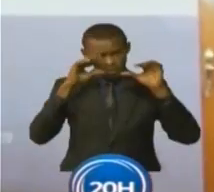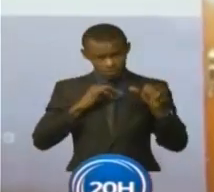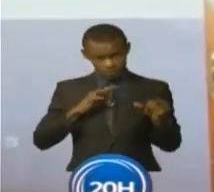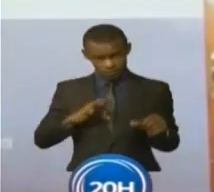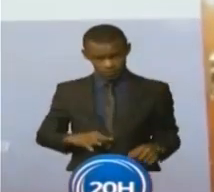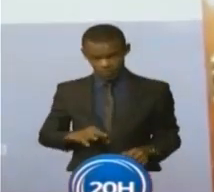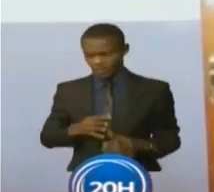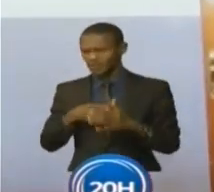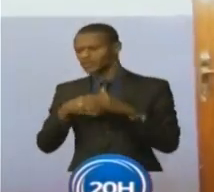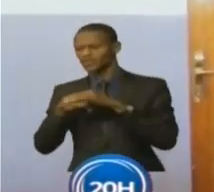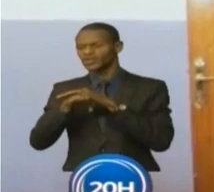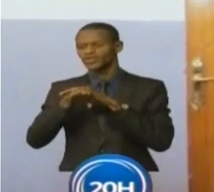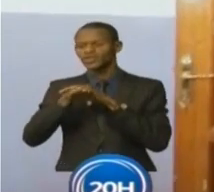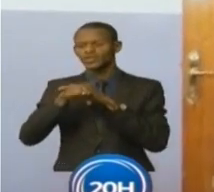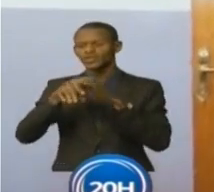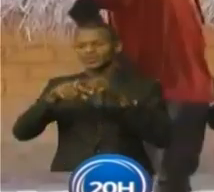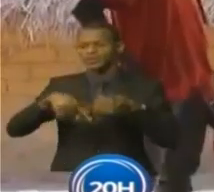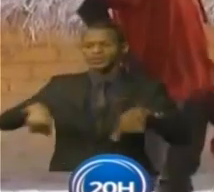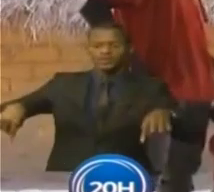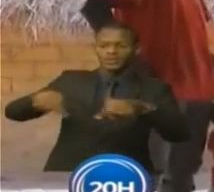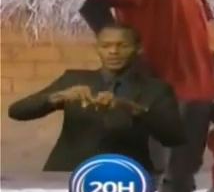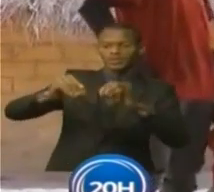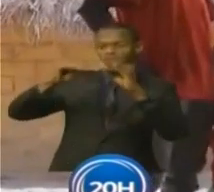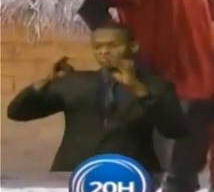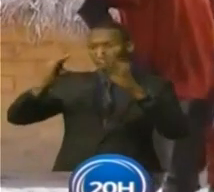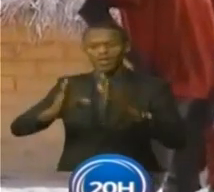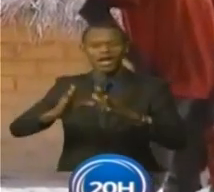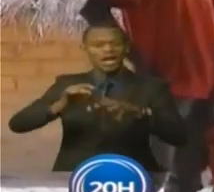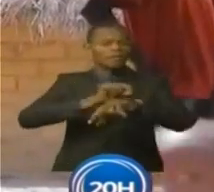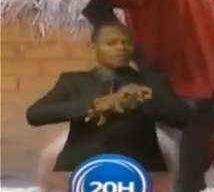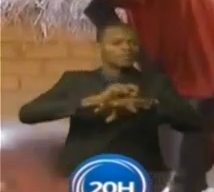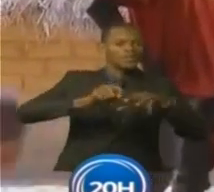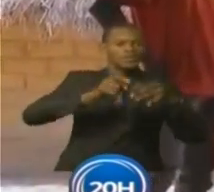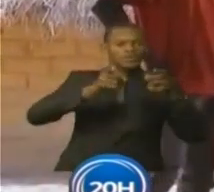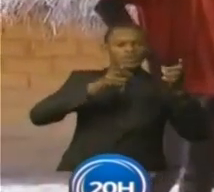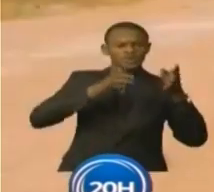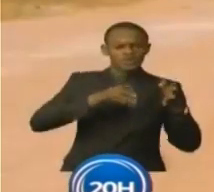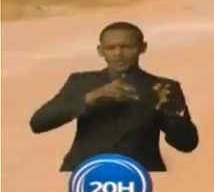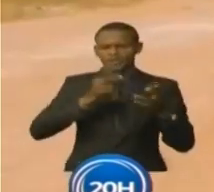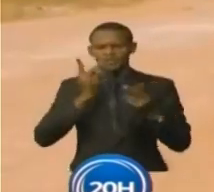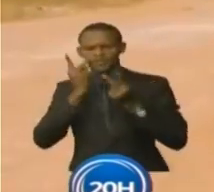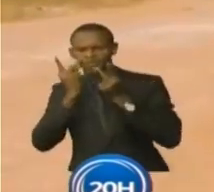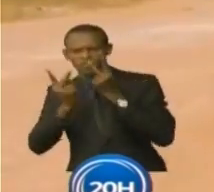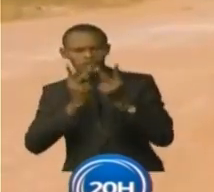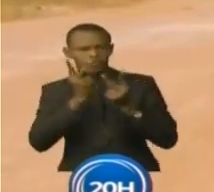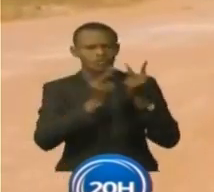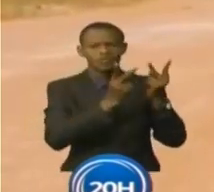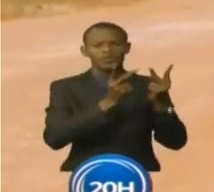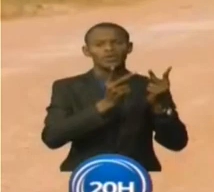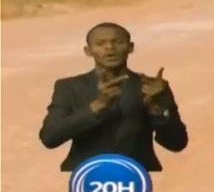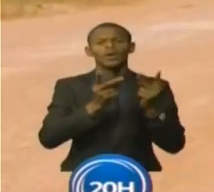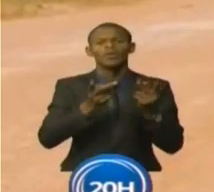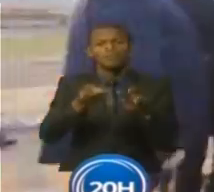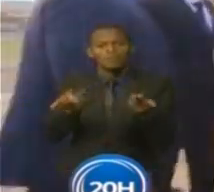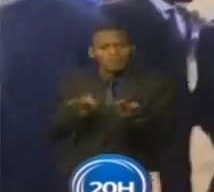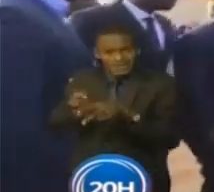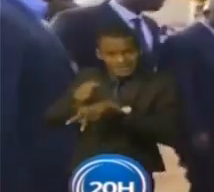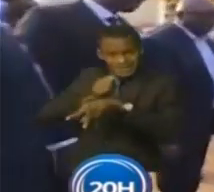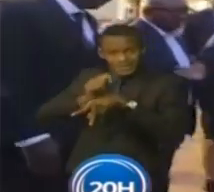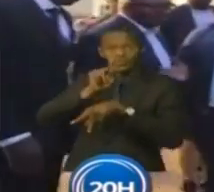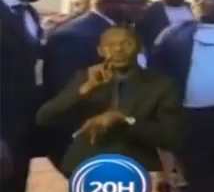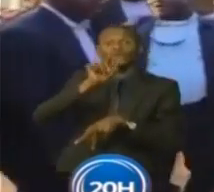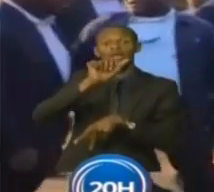et le bureau du directeur. Le territoire de Kasenga, situé à près de 180 km de Lubumbashi, a